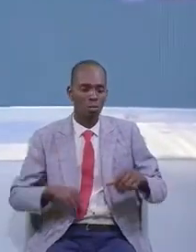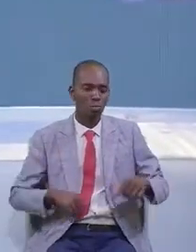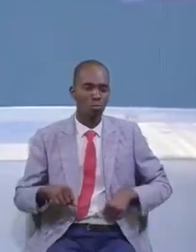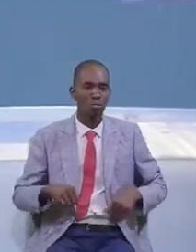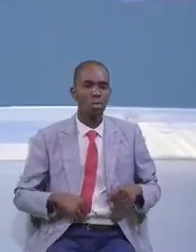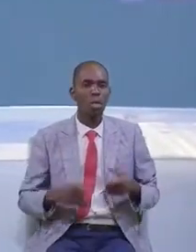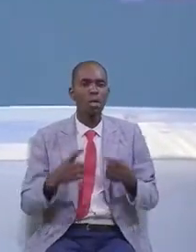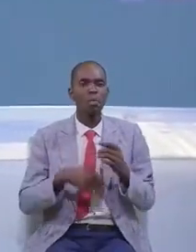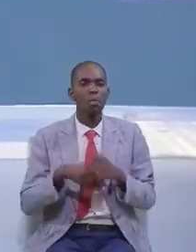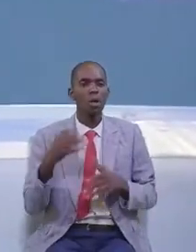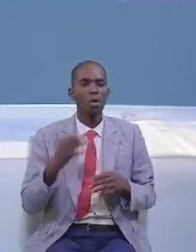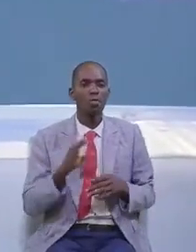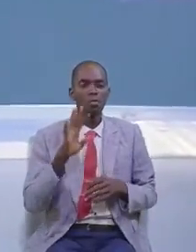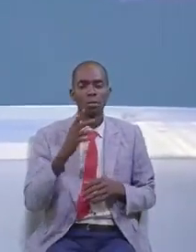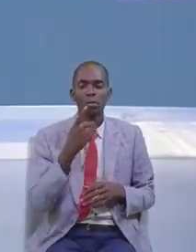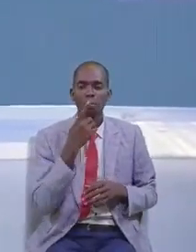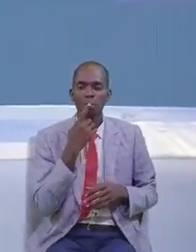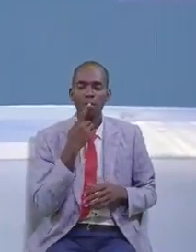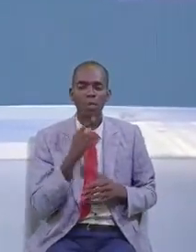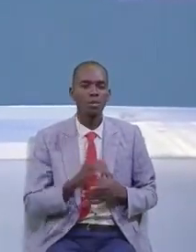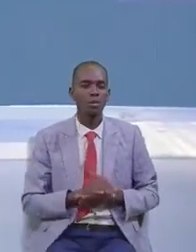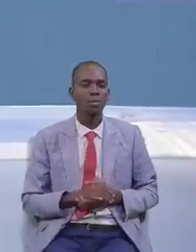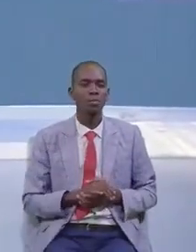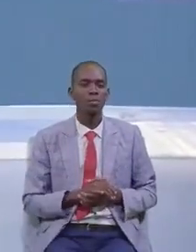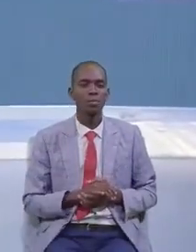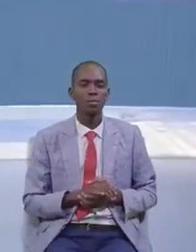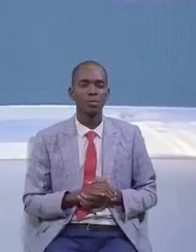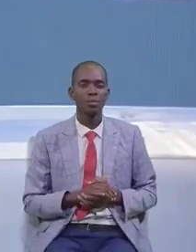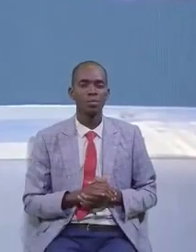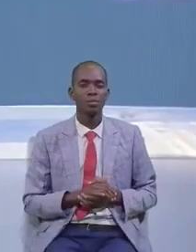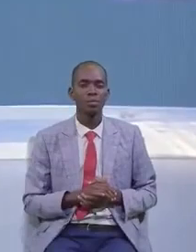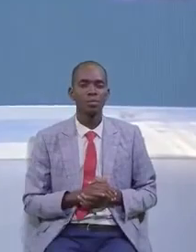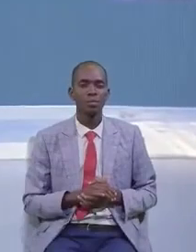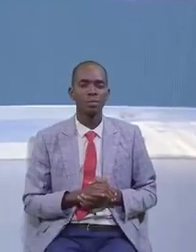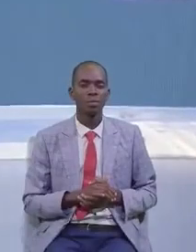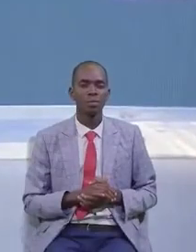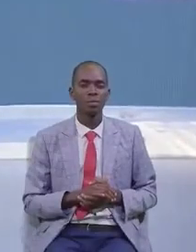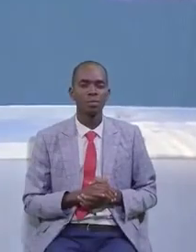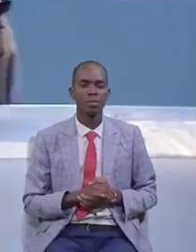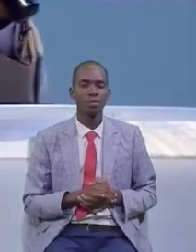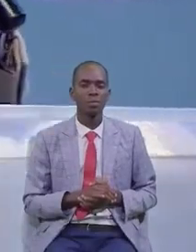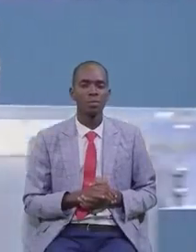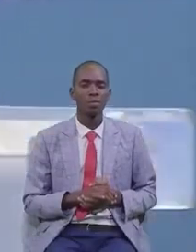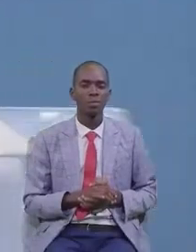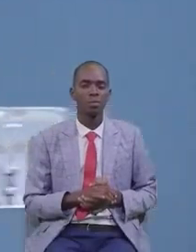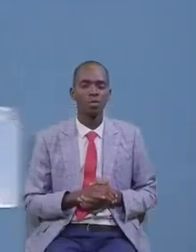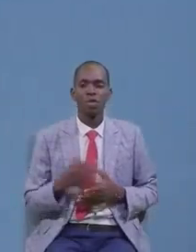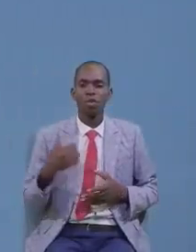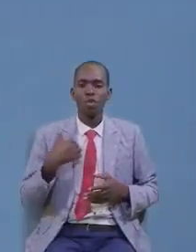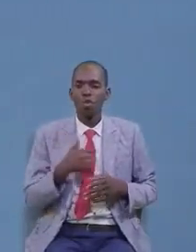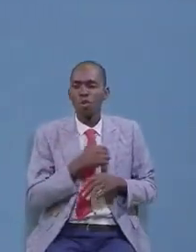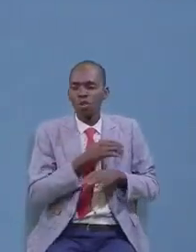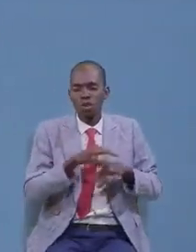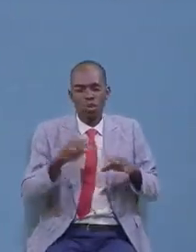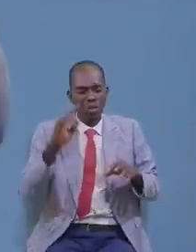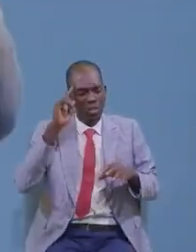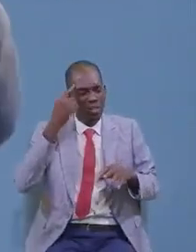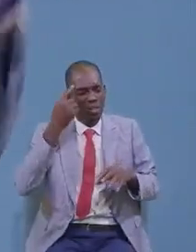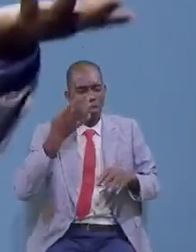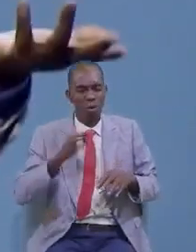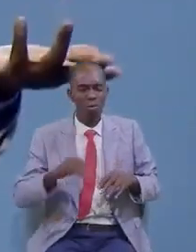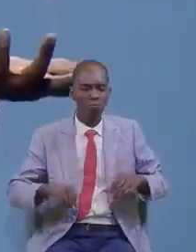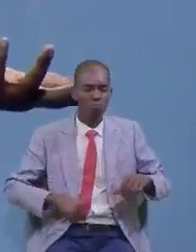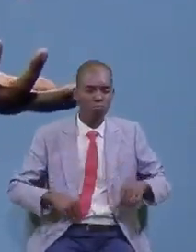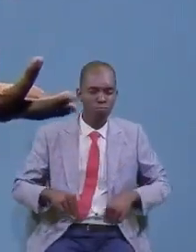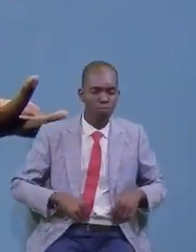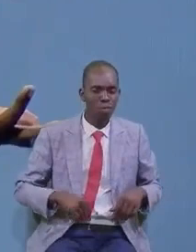your mouth. కనుక ఎటువంటి అహంకారము కూడా మీ నోటి వెంబడి రానివ్వకండి. We don't think of arrogance or pride